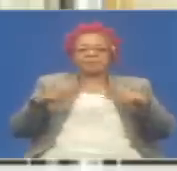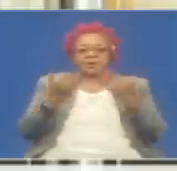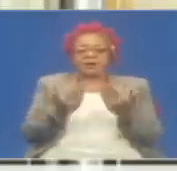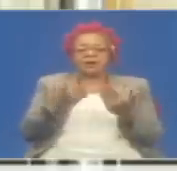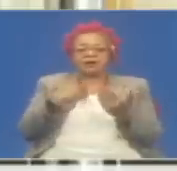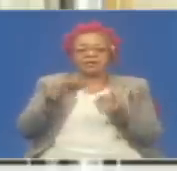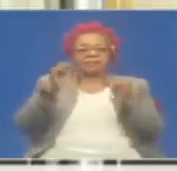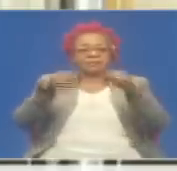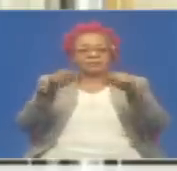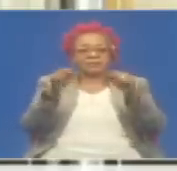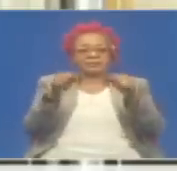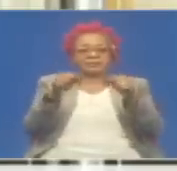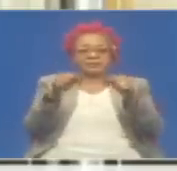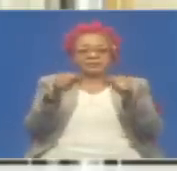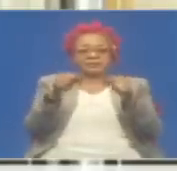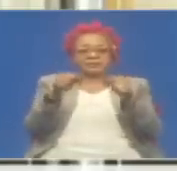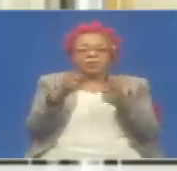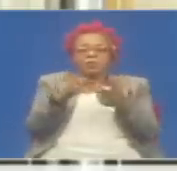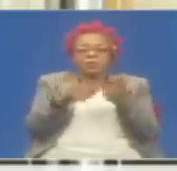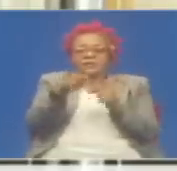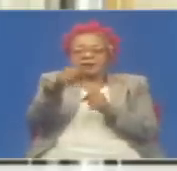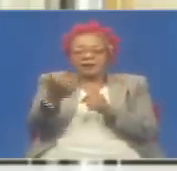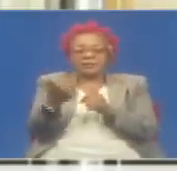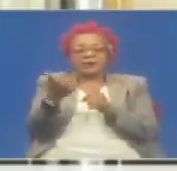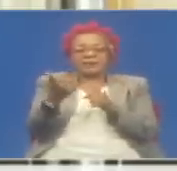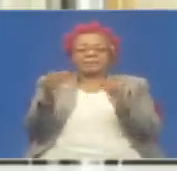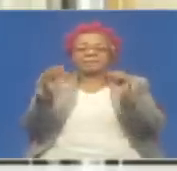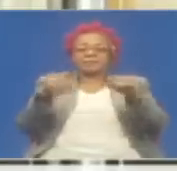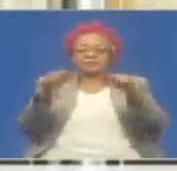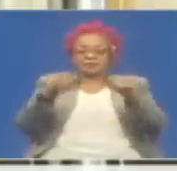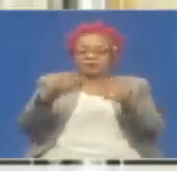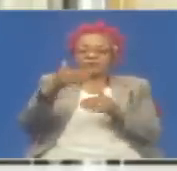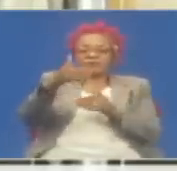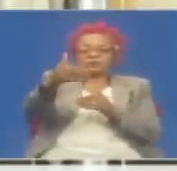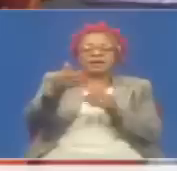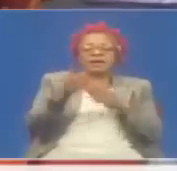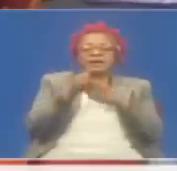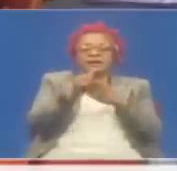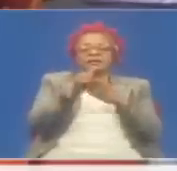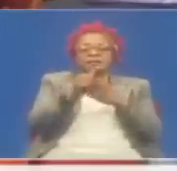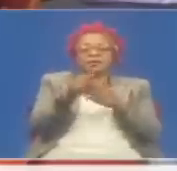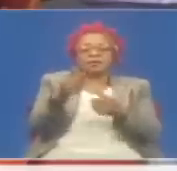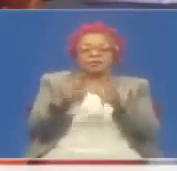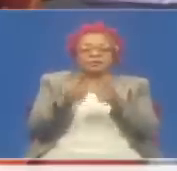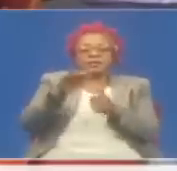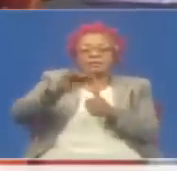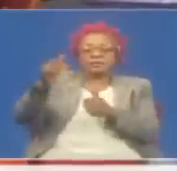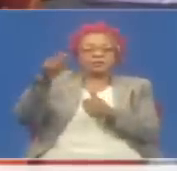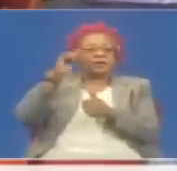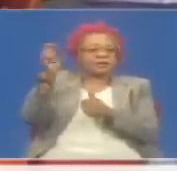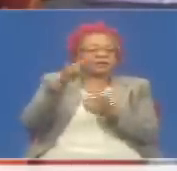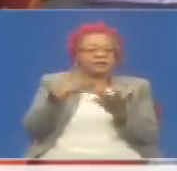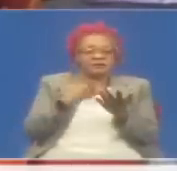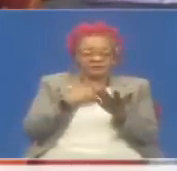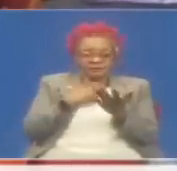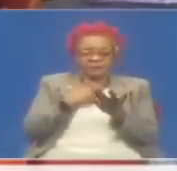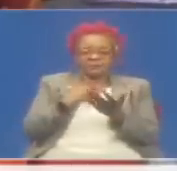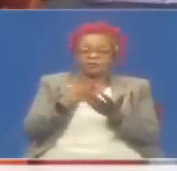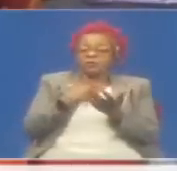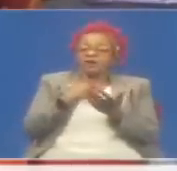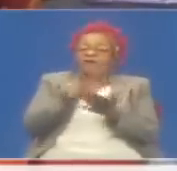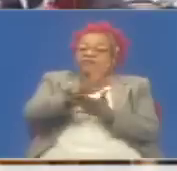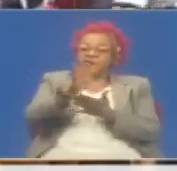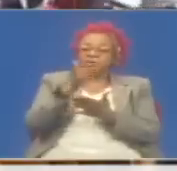of seeing what other possibilities of future leadership does Mount Kenya have. Lakini kunao wanaomtaja Nyoro kama mchanga